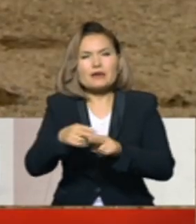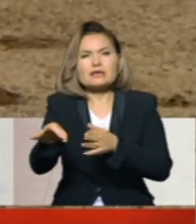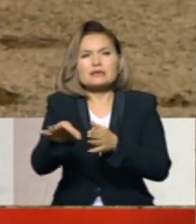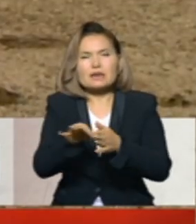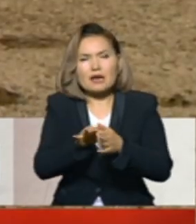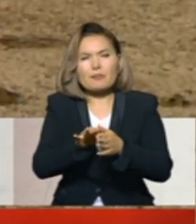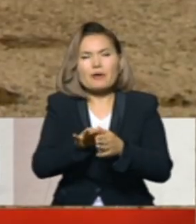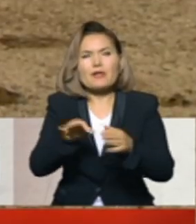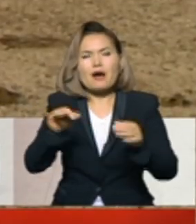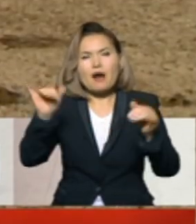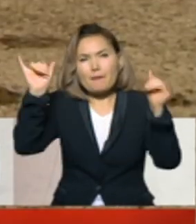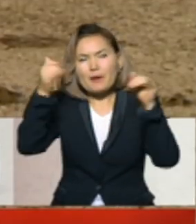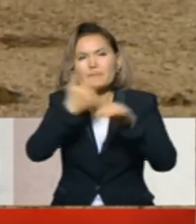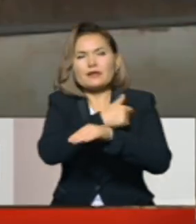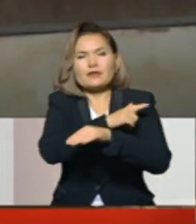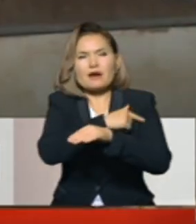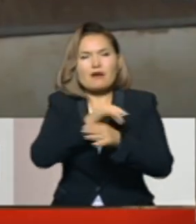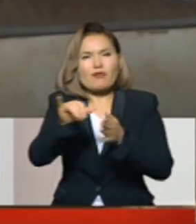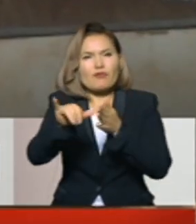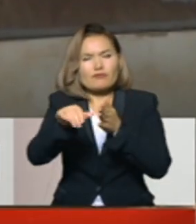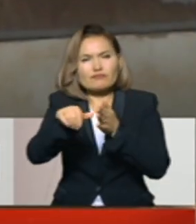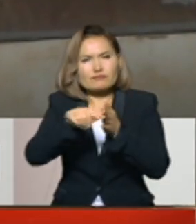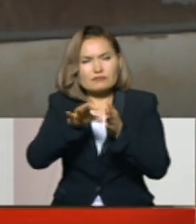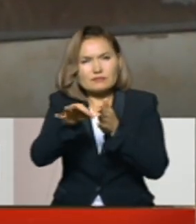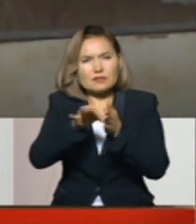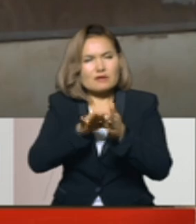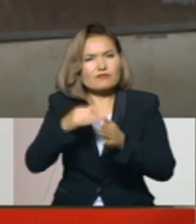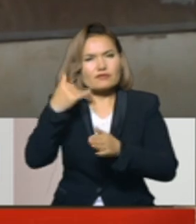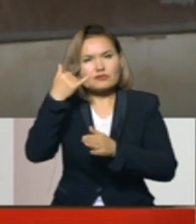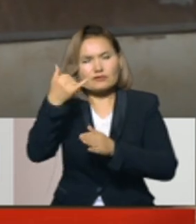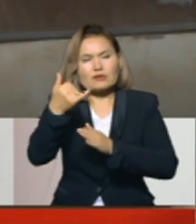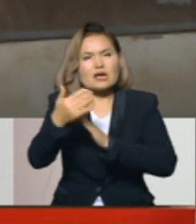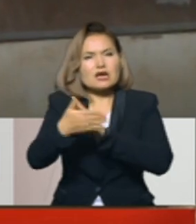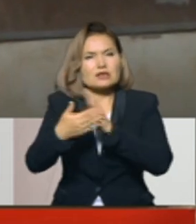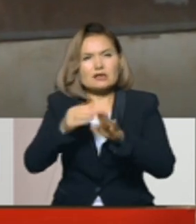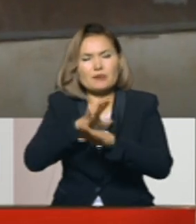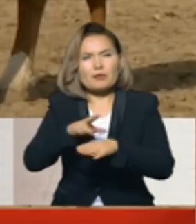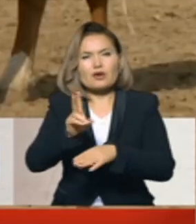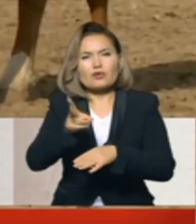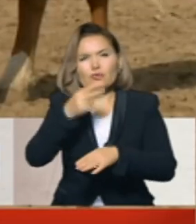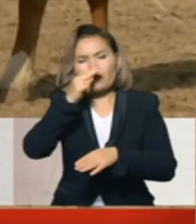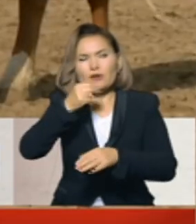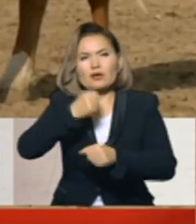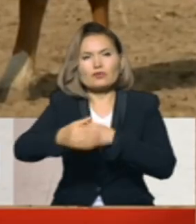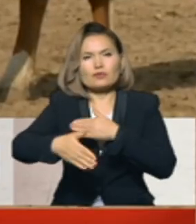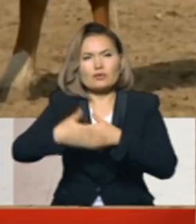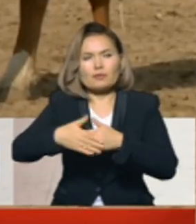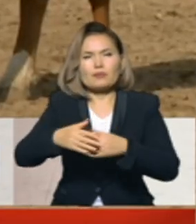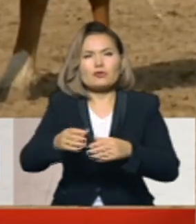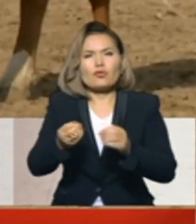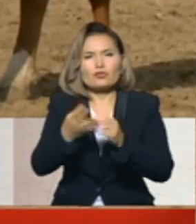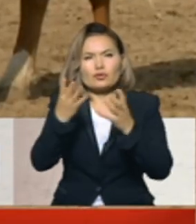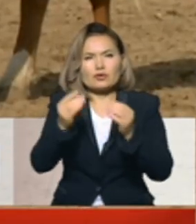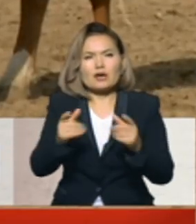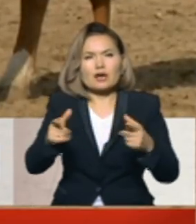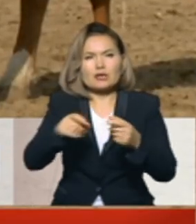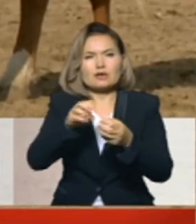бірден мал дәрігеріне хабар бермегені үшін әкімшілік жазаға тартылды. Карантин 14 күнге жалғасады.